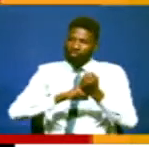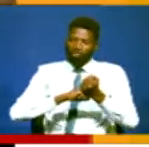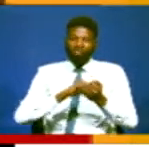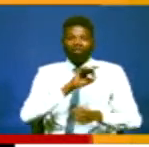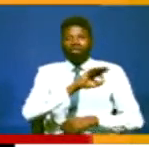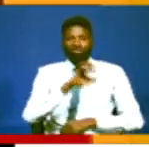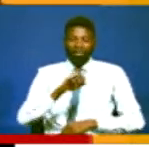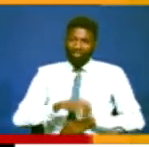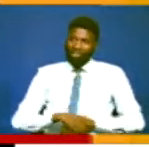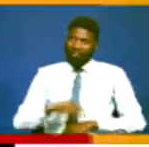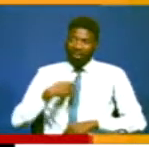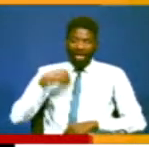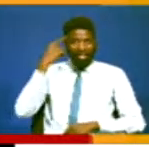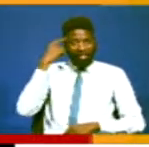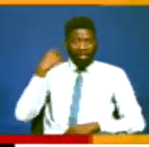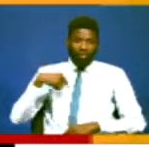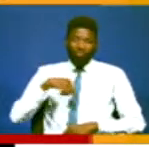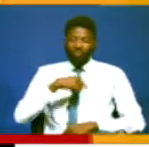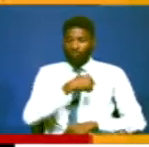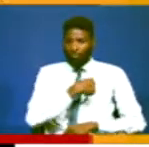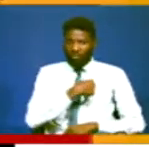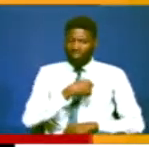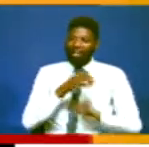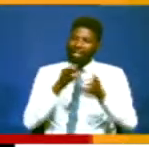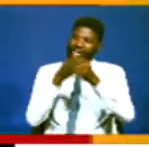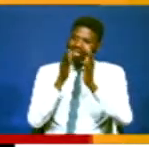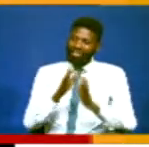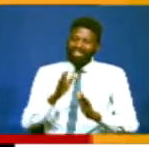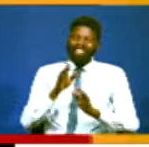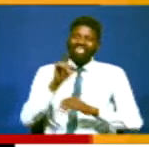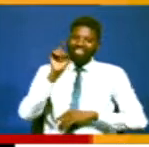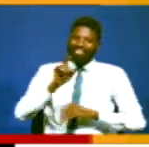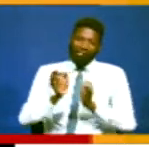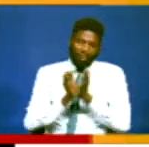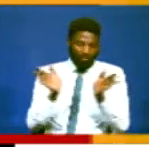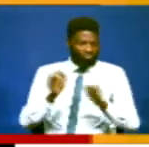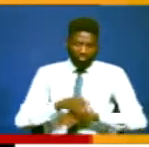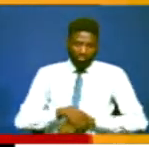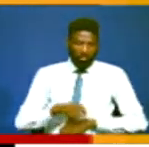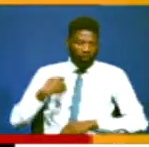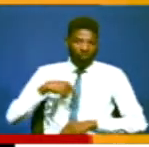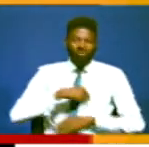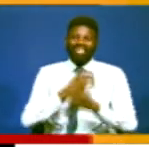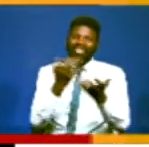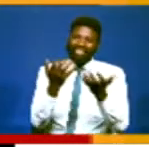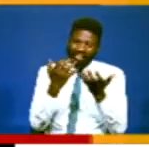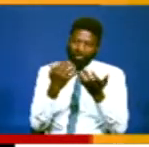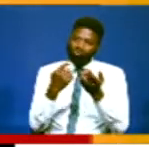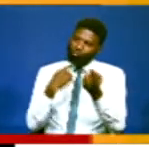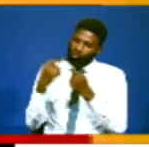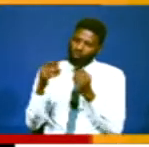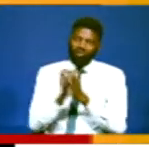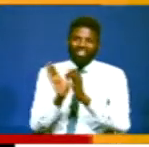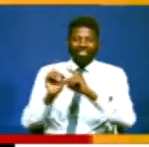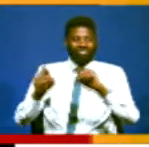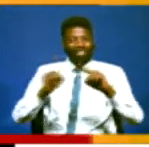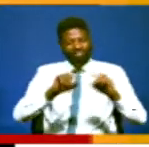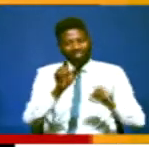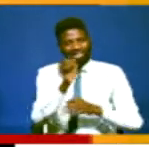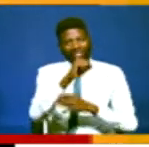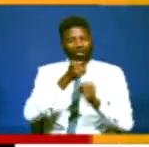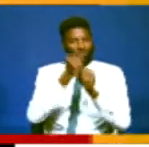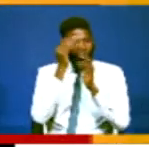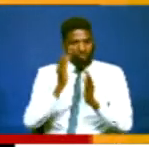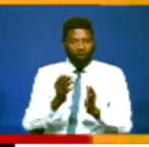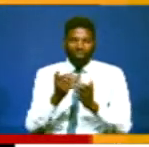viongozi tunastahili kutaja mambo hayo hadharani. Mm-hmm. Wanastahili kuwasiliana na washikadau wengine wadogo kabla ya kulipuka